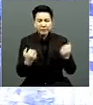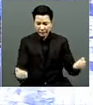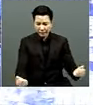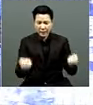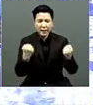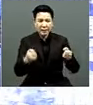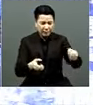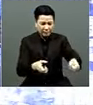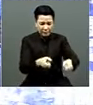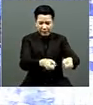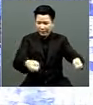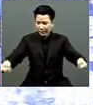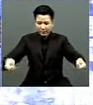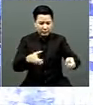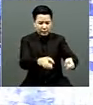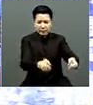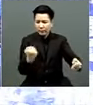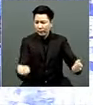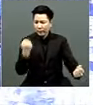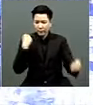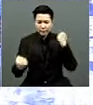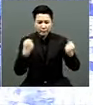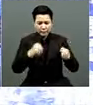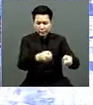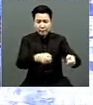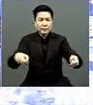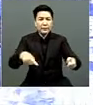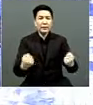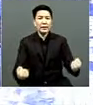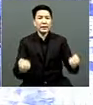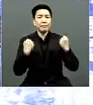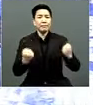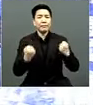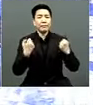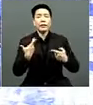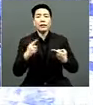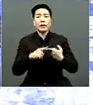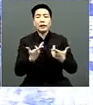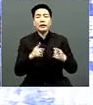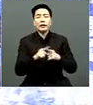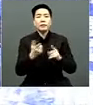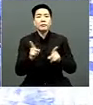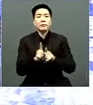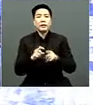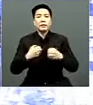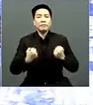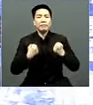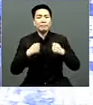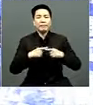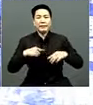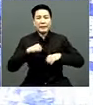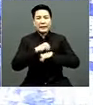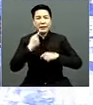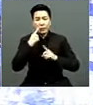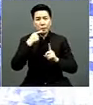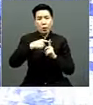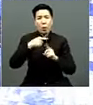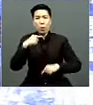ที่เล่นเทรนนิ่งเวทเทรนนิ่งอะไรตรงนั้นนะครับส่วนเรื่องของสควอชเนี่ยนะครับยังบวกล